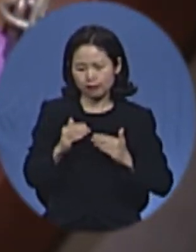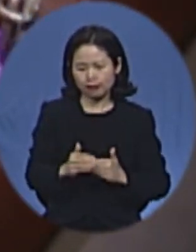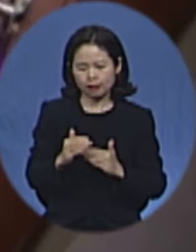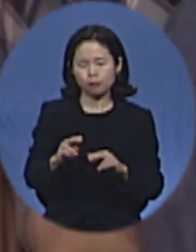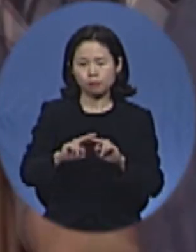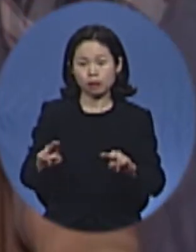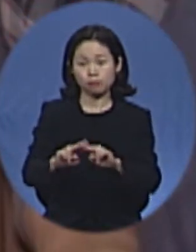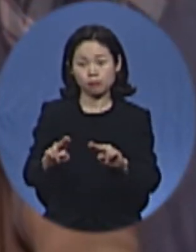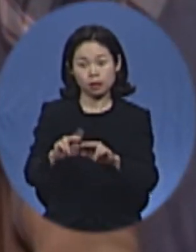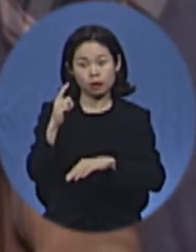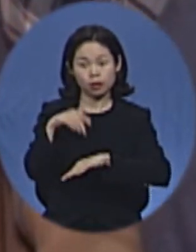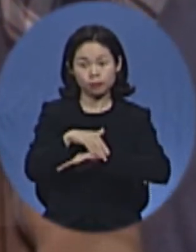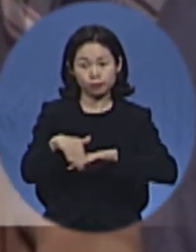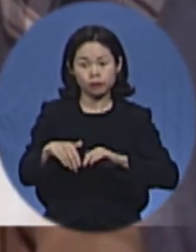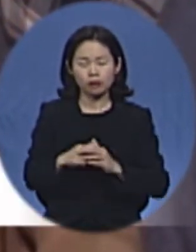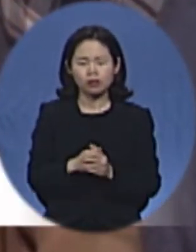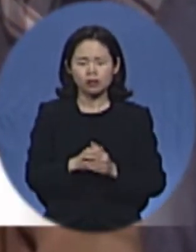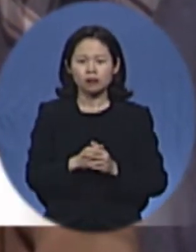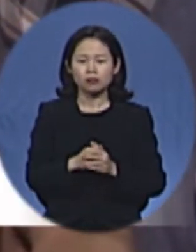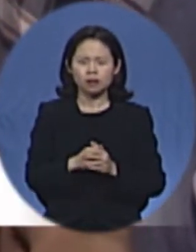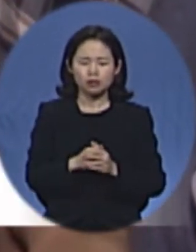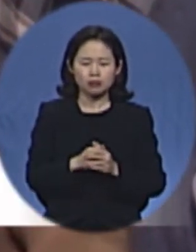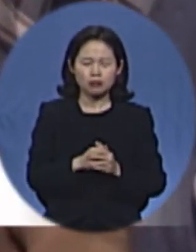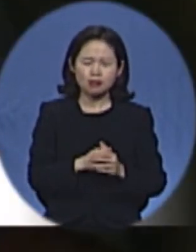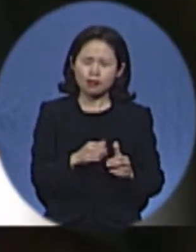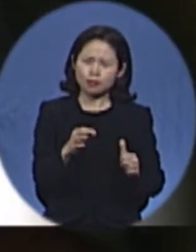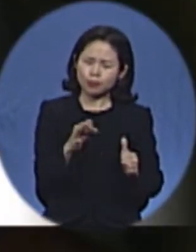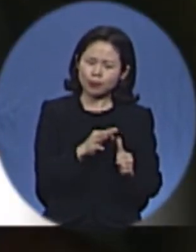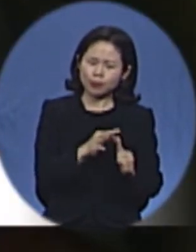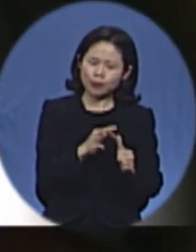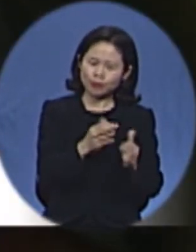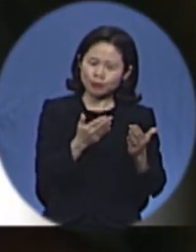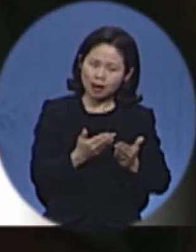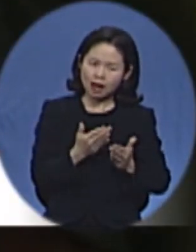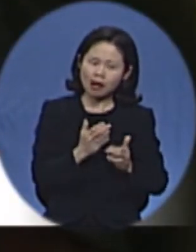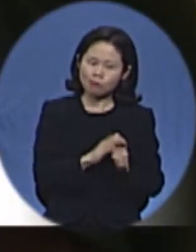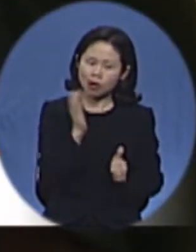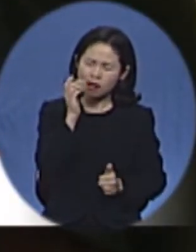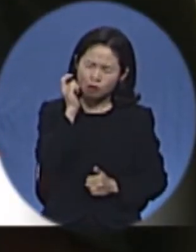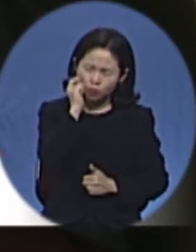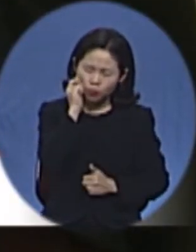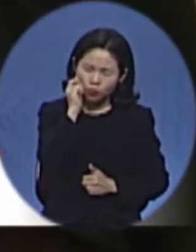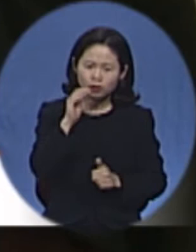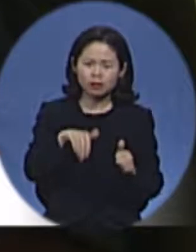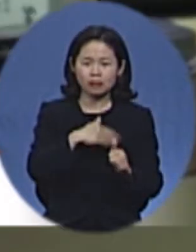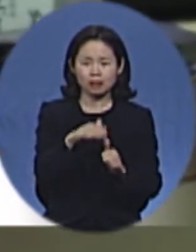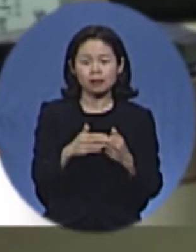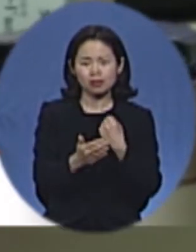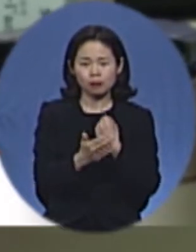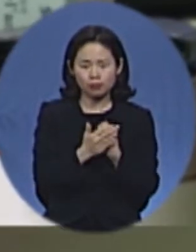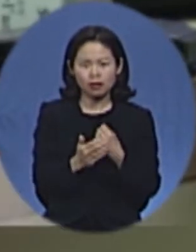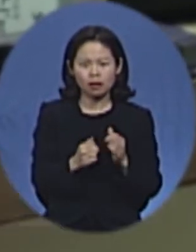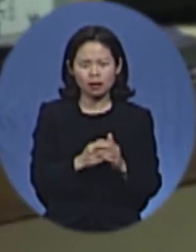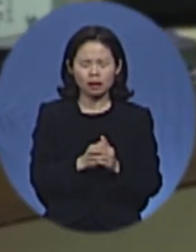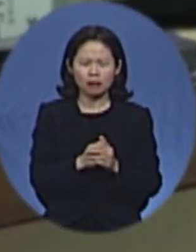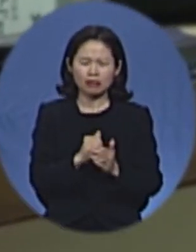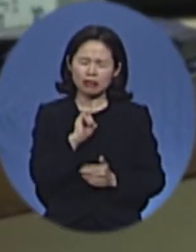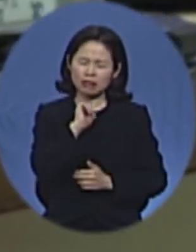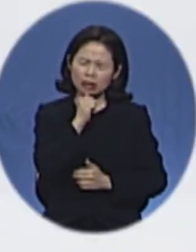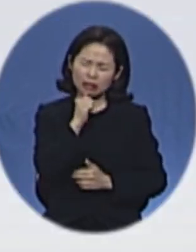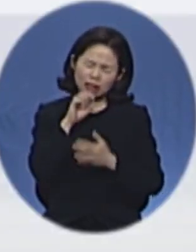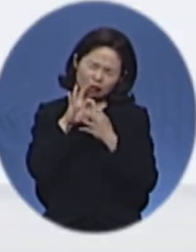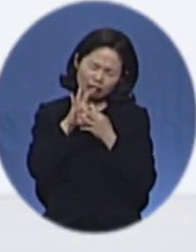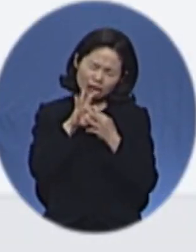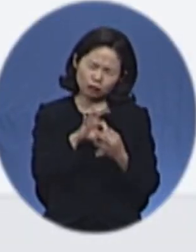했습니다. 저소득층이 한번 수급자가 되면 벗어나지 못하는 현상으로 인해 이들의 빈곤 탈출이 어려워지는